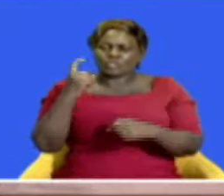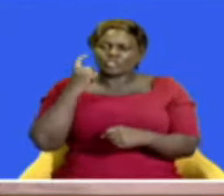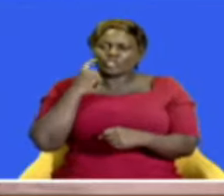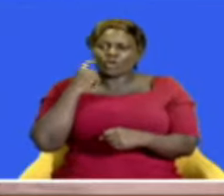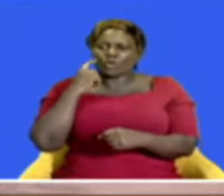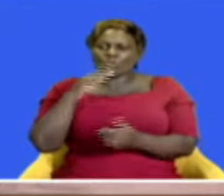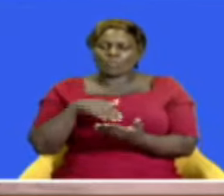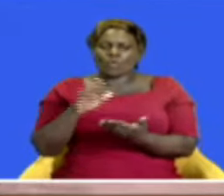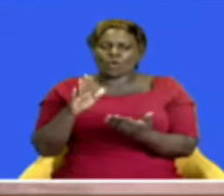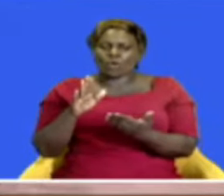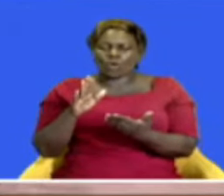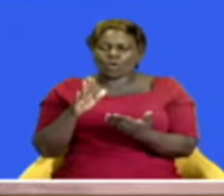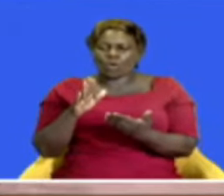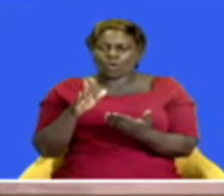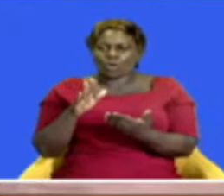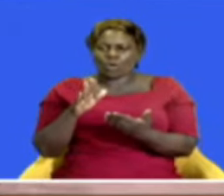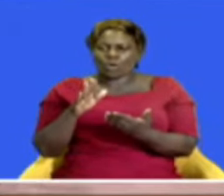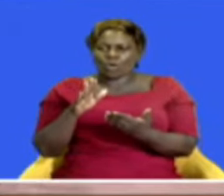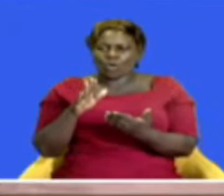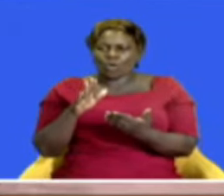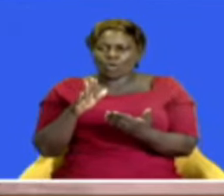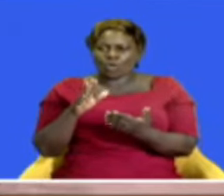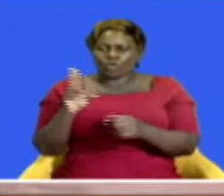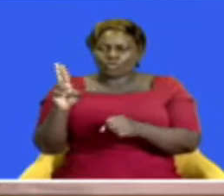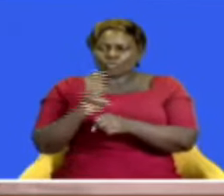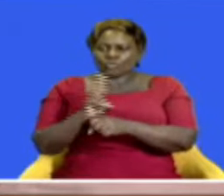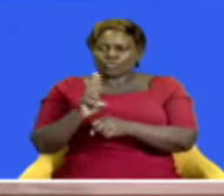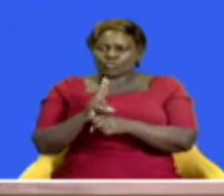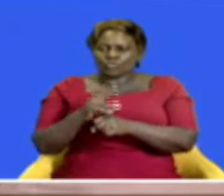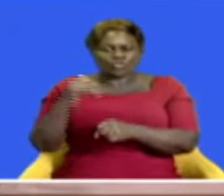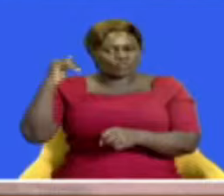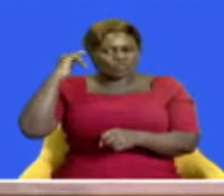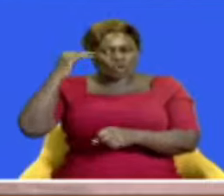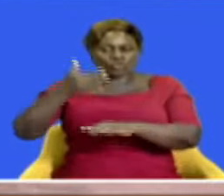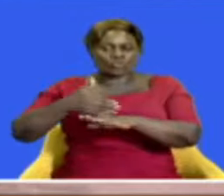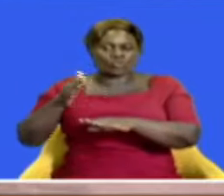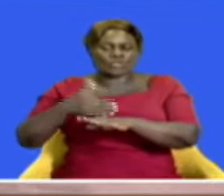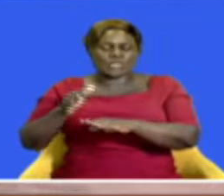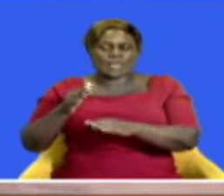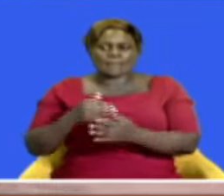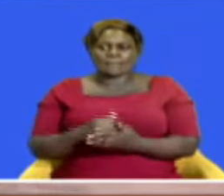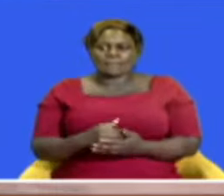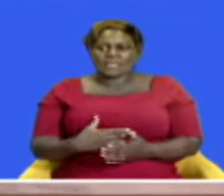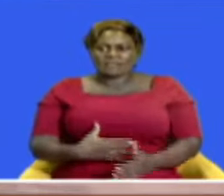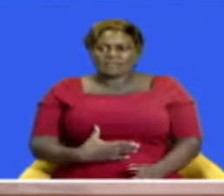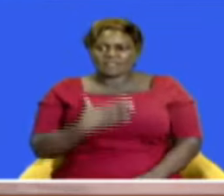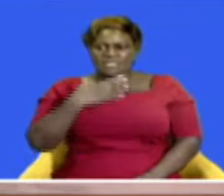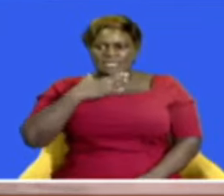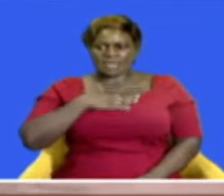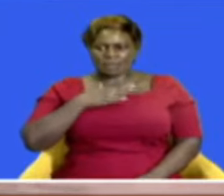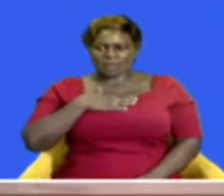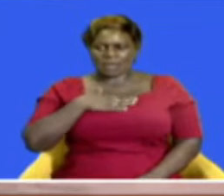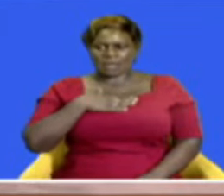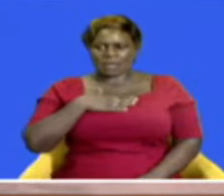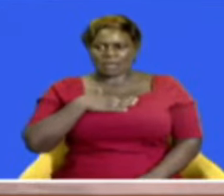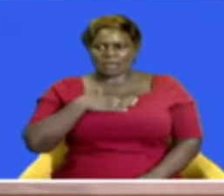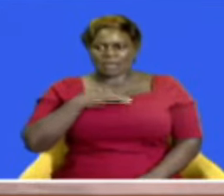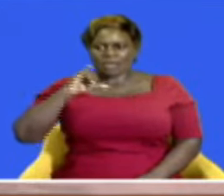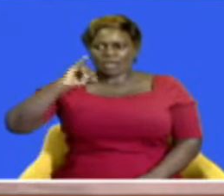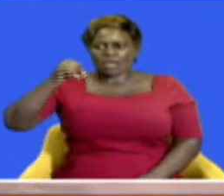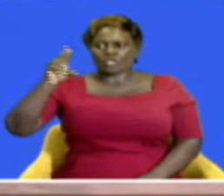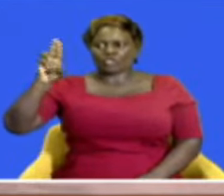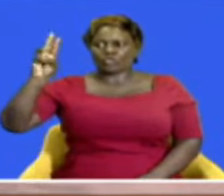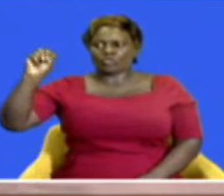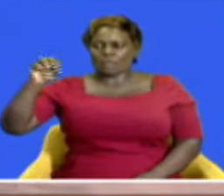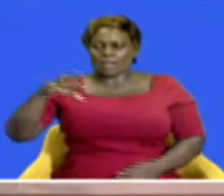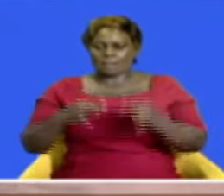mingi yanawaomba watu watumie simu kutekeleza yale malipo. Mgeni wetu studioni leo ni Nyangi John Juma, ambaye ni